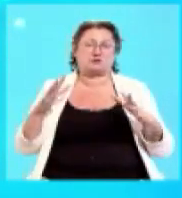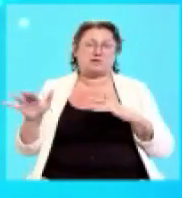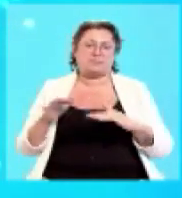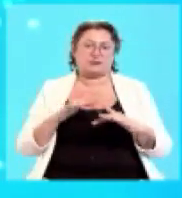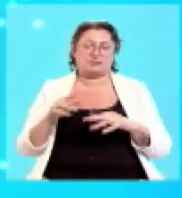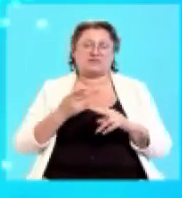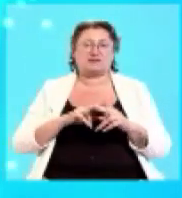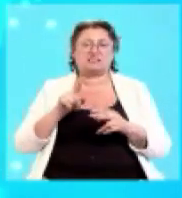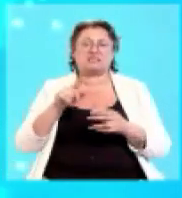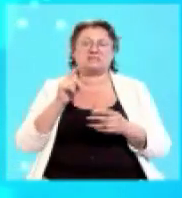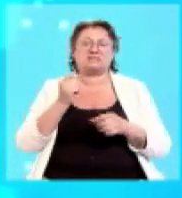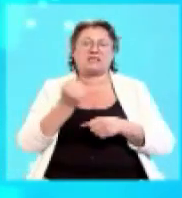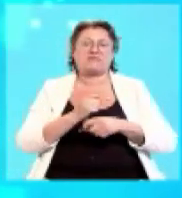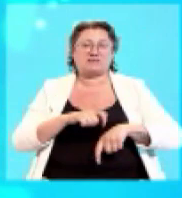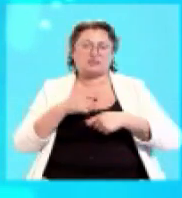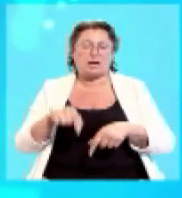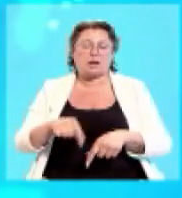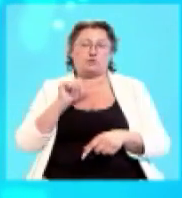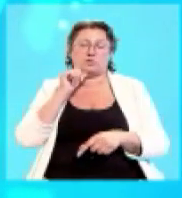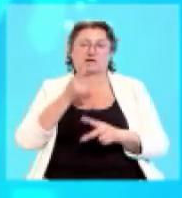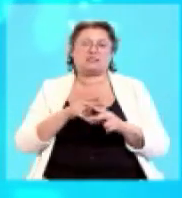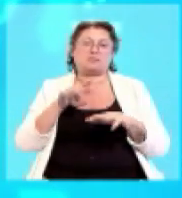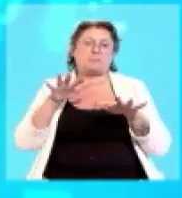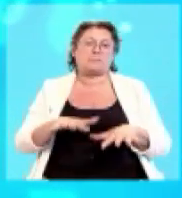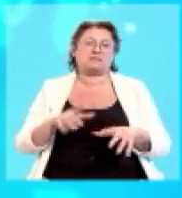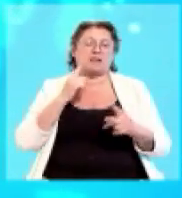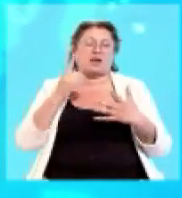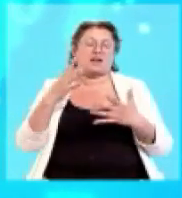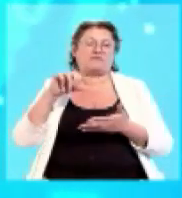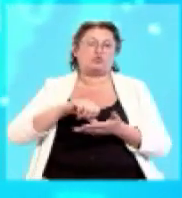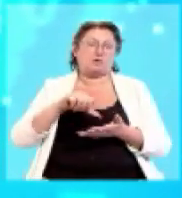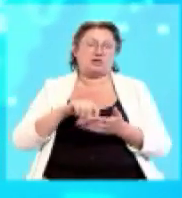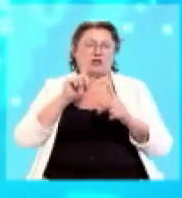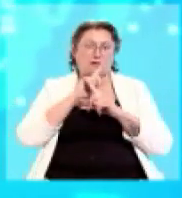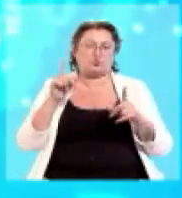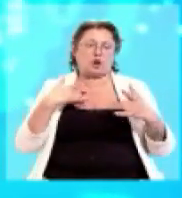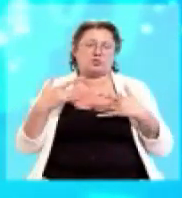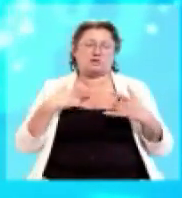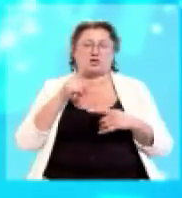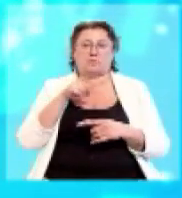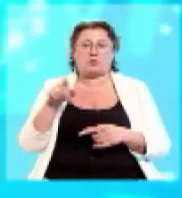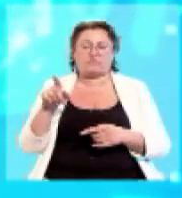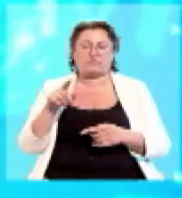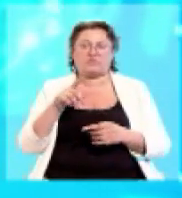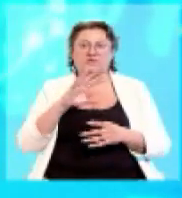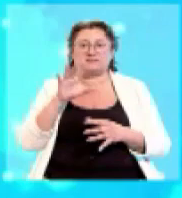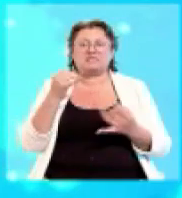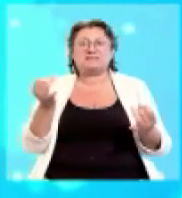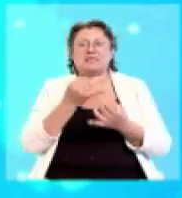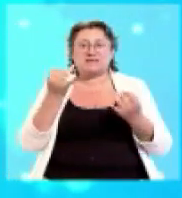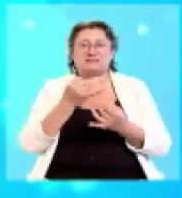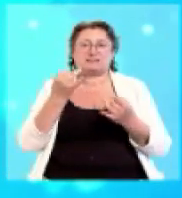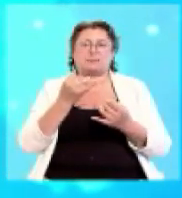мероприятий. В этой эстафете Кустанай стал центром притяжения ярких выступлений и необычных концертных номеров. За